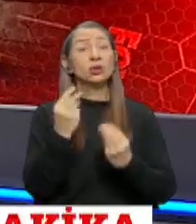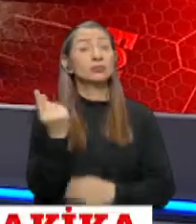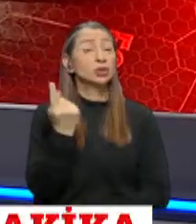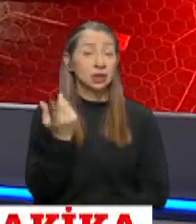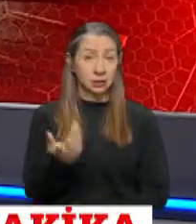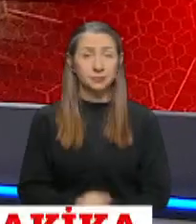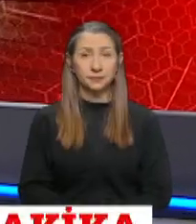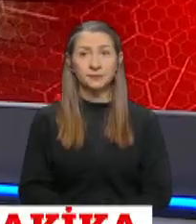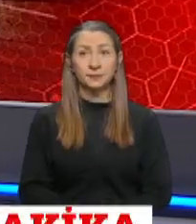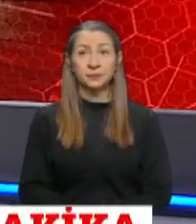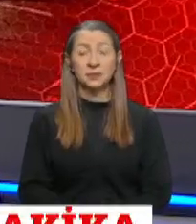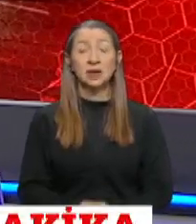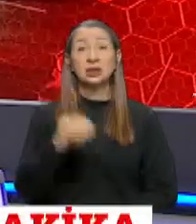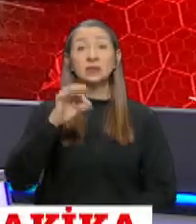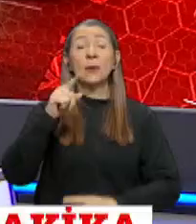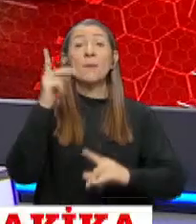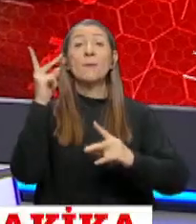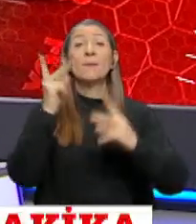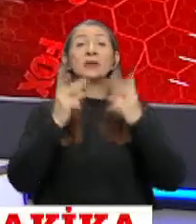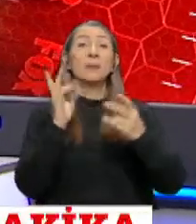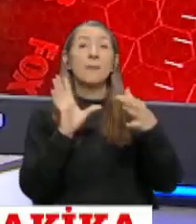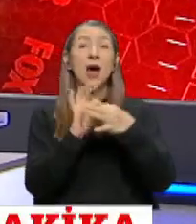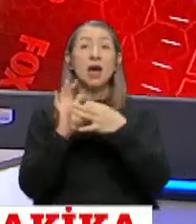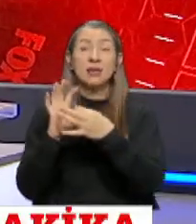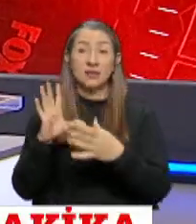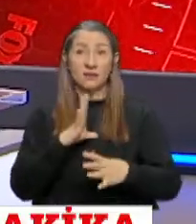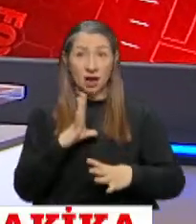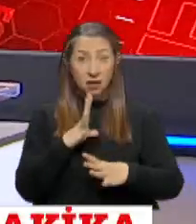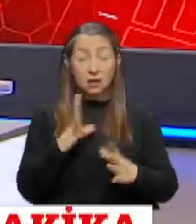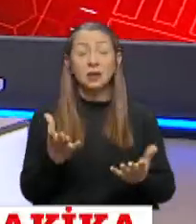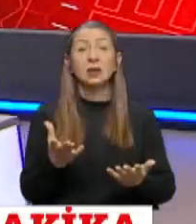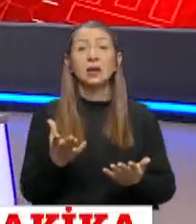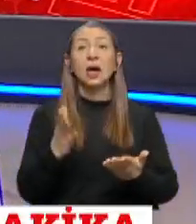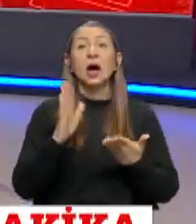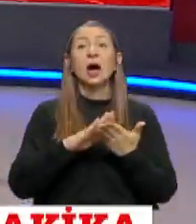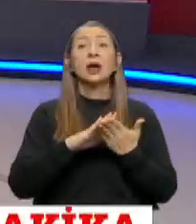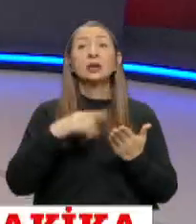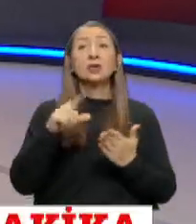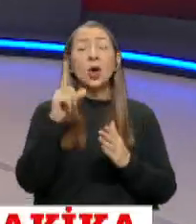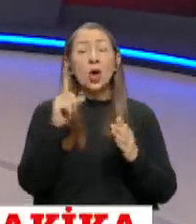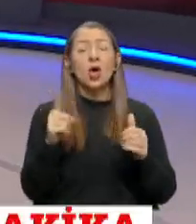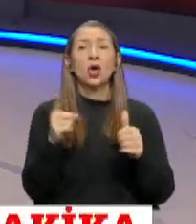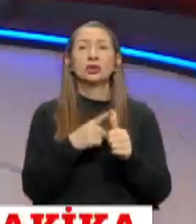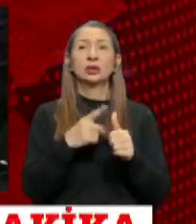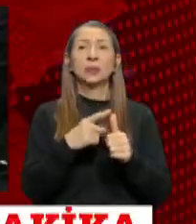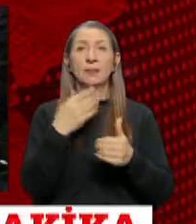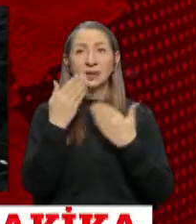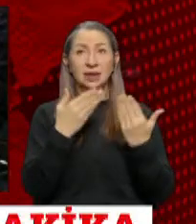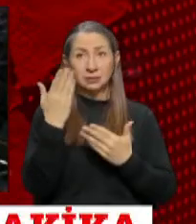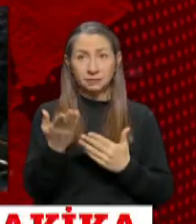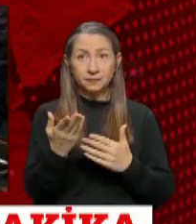şey. Şimdi bağlantılarımız var, bağlantı noktalarımız var. Arkadaşlarımdan öncelikle